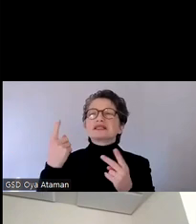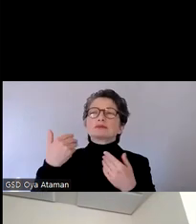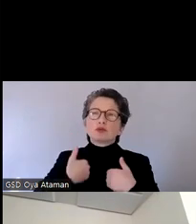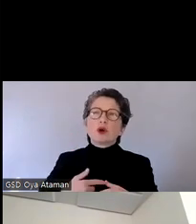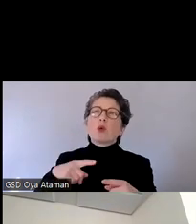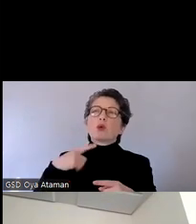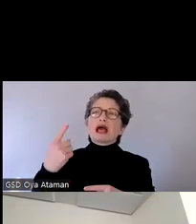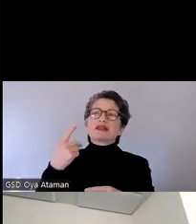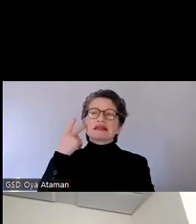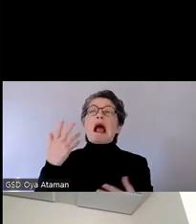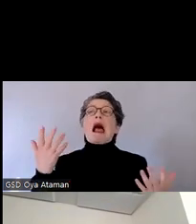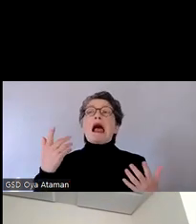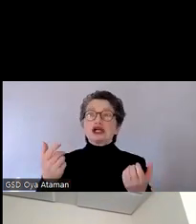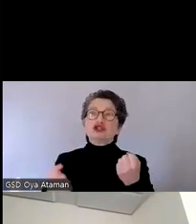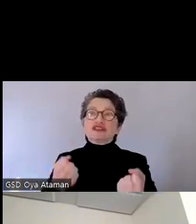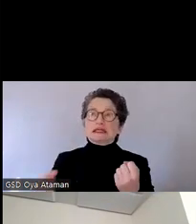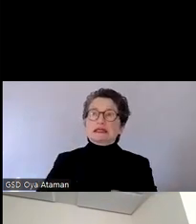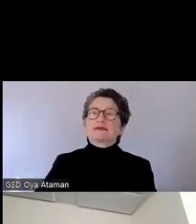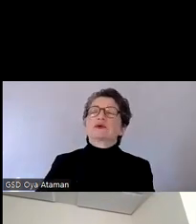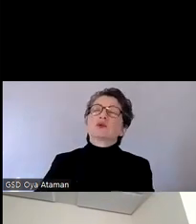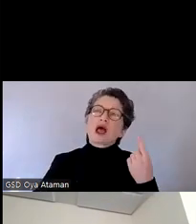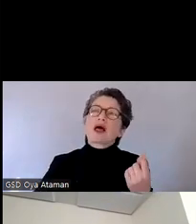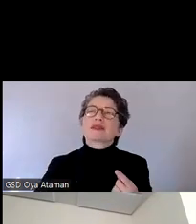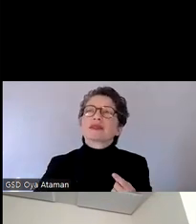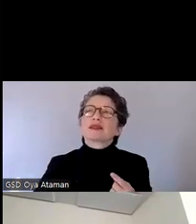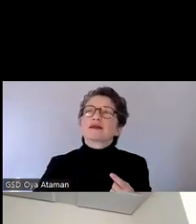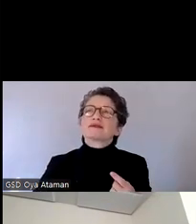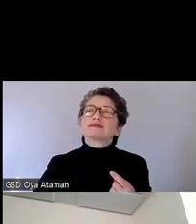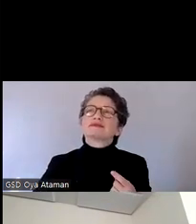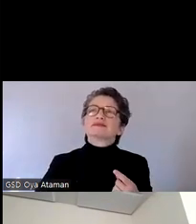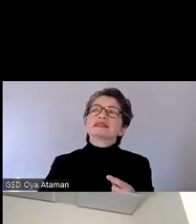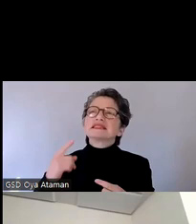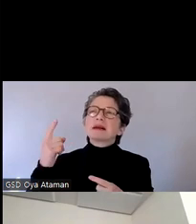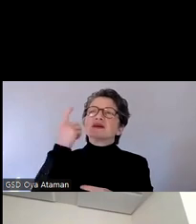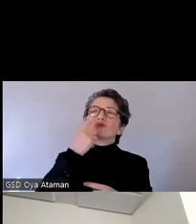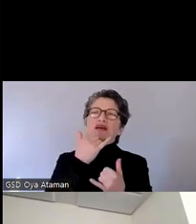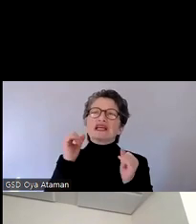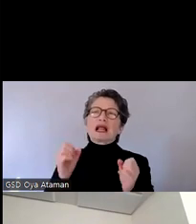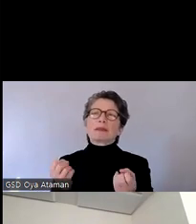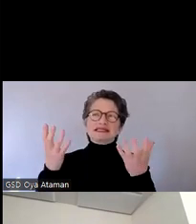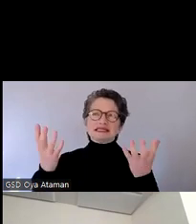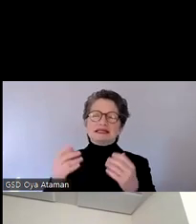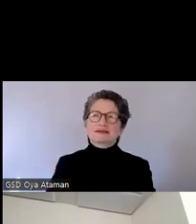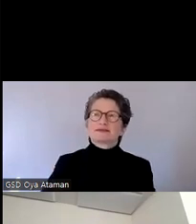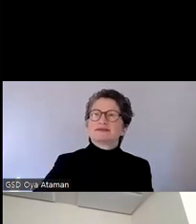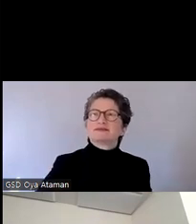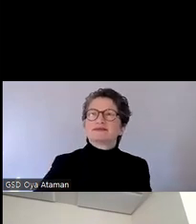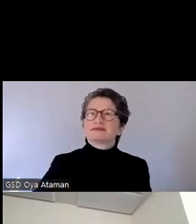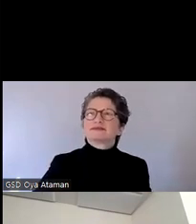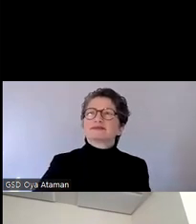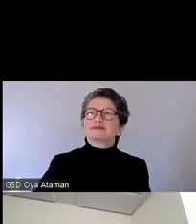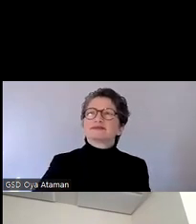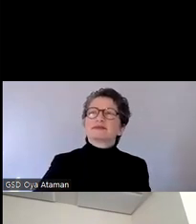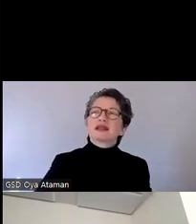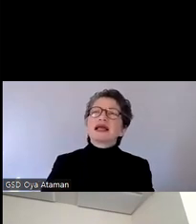hinterher fest, so, oh, das ist irgendwie schwierig und wundern sich dann so ein bisschen, wie das passieren konnte. Letztendlich haben wir uns immer überlegt, manchmal glaube ich, so